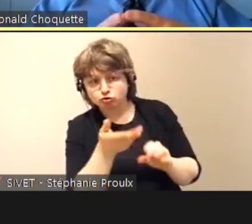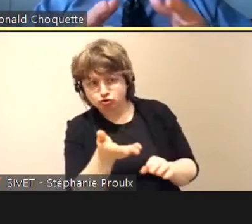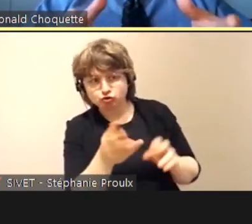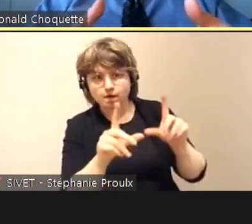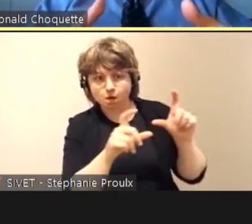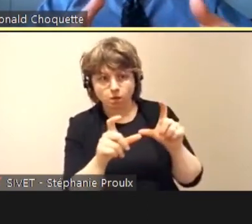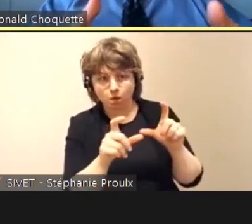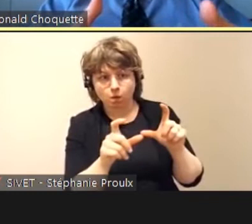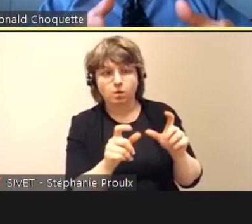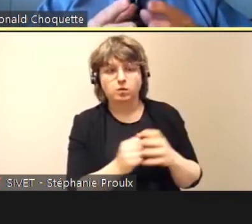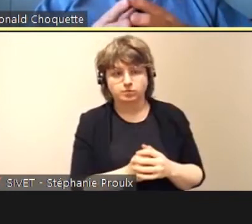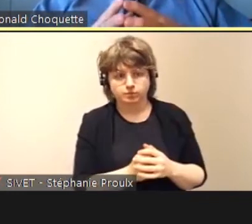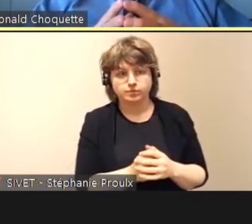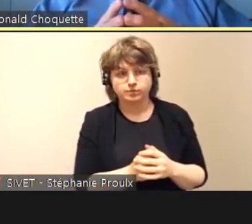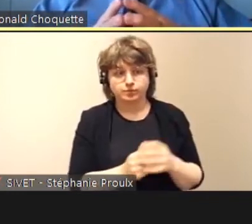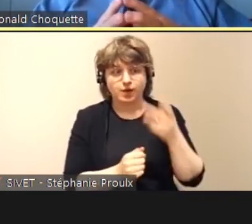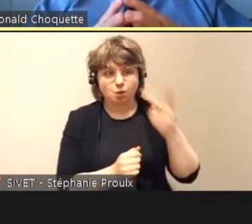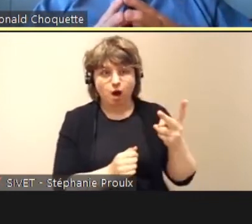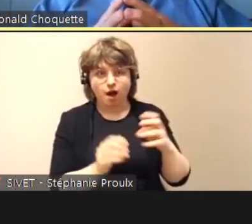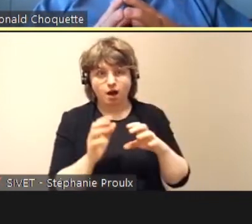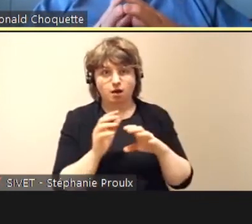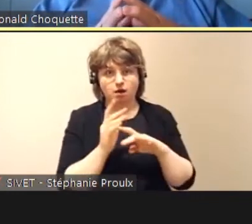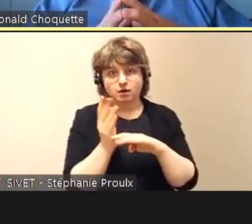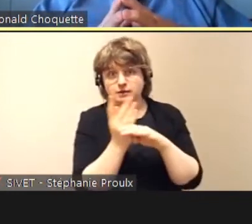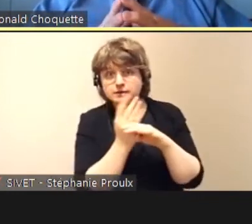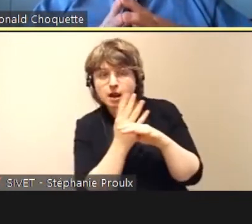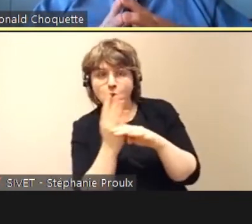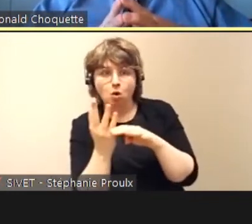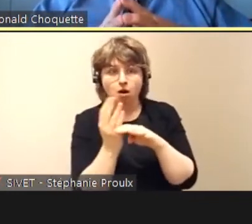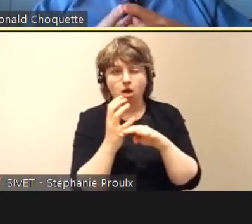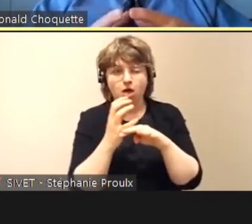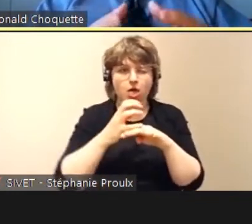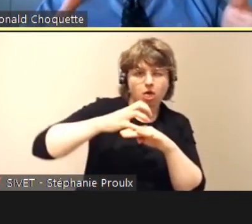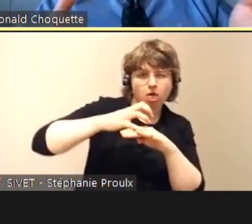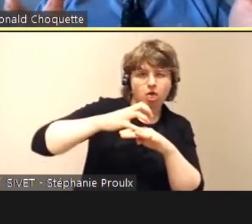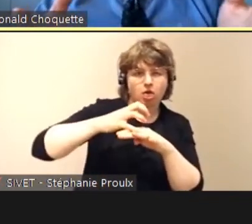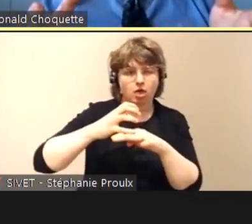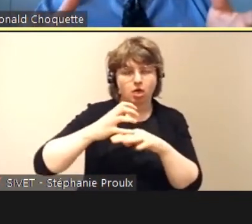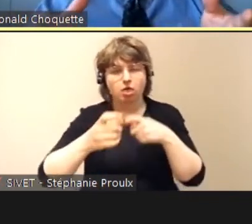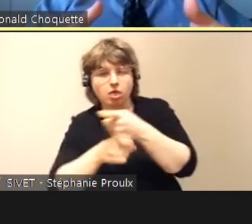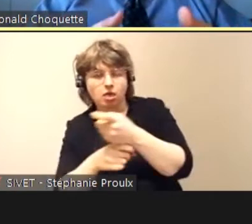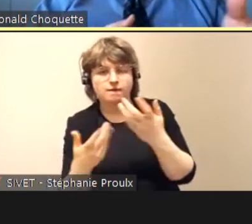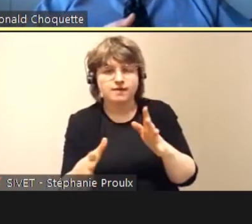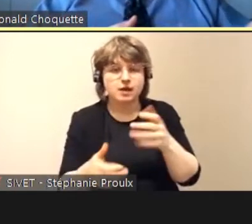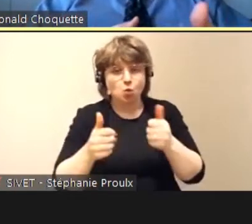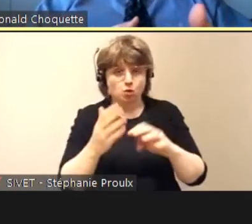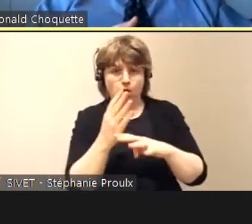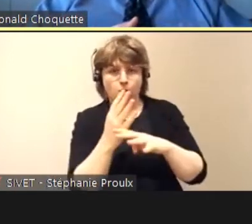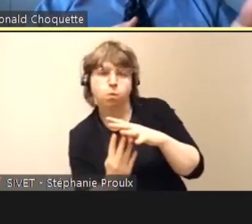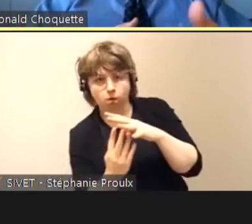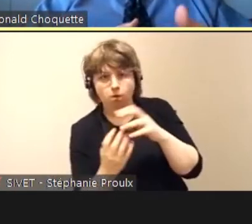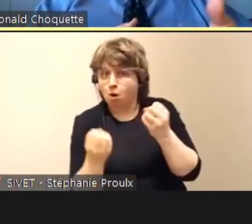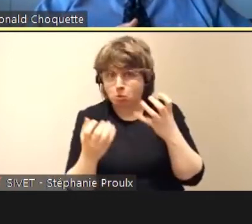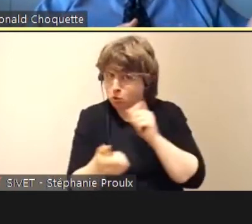photo, voyez-vous, dans ce cas-ci, on a beaucoup de cellules qui sont endommagées ou qui sont même disparues. Puis si